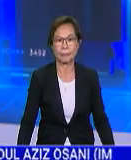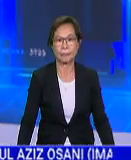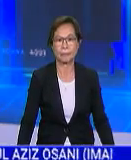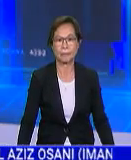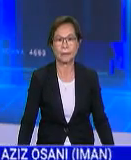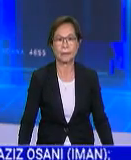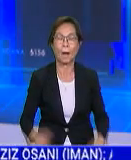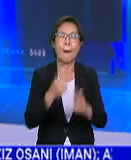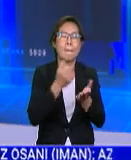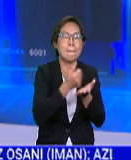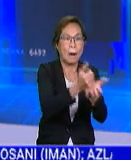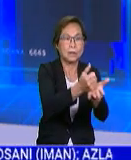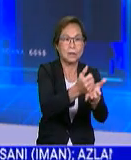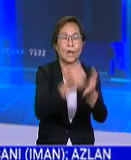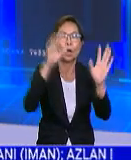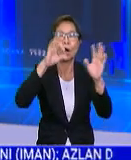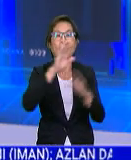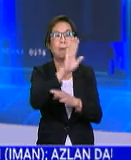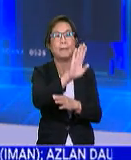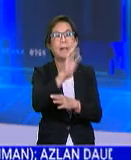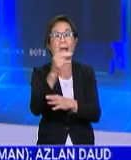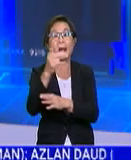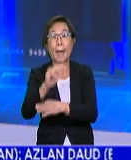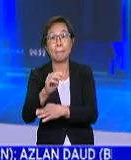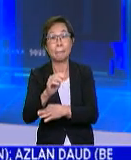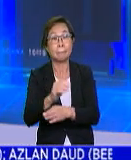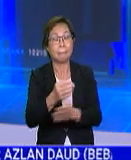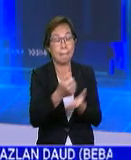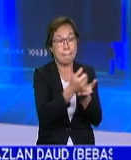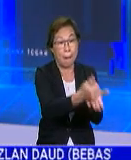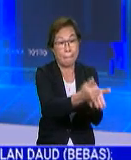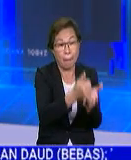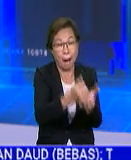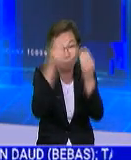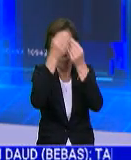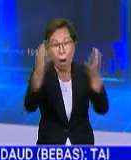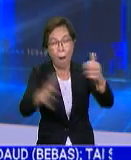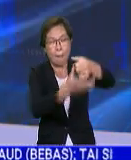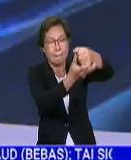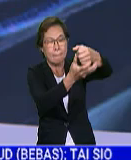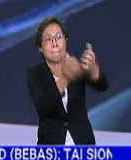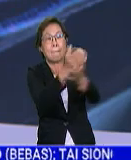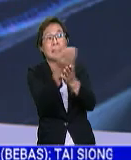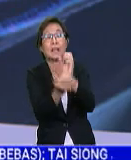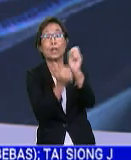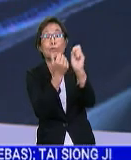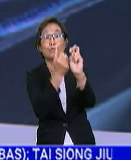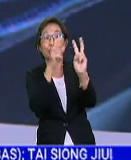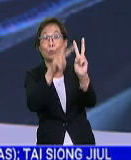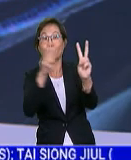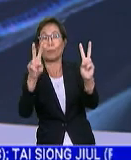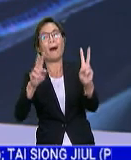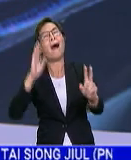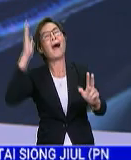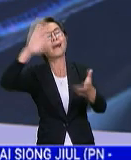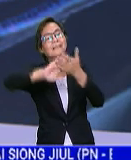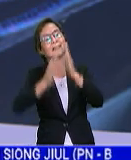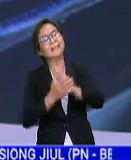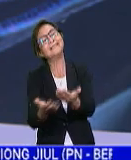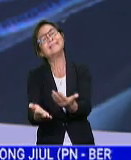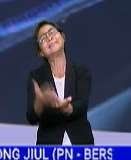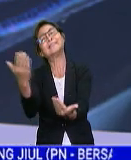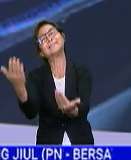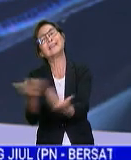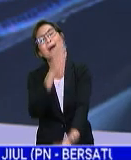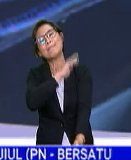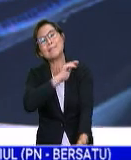Proses pemberian bantuan keluarga Malaysia BKM seperti yang diumumkan dalam bajet 2022 akan dipermudah. Menteri